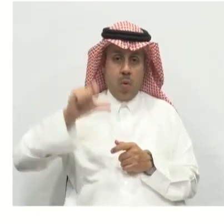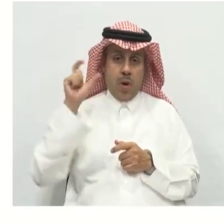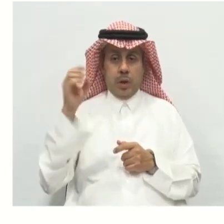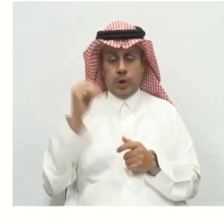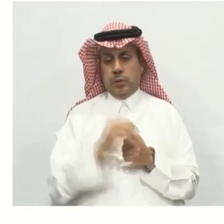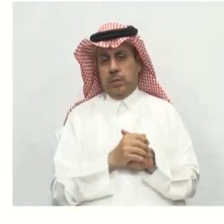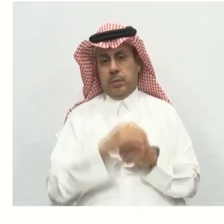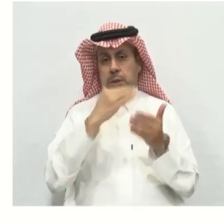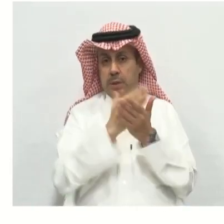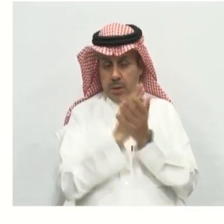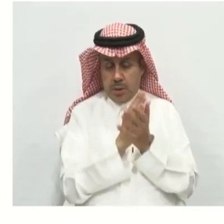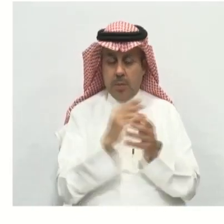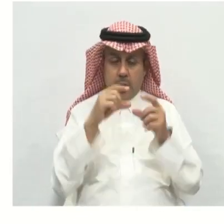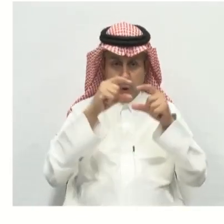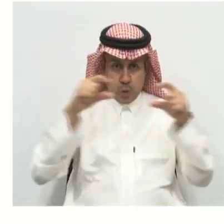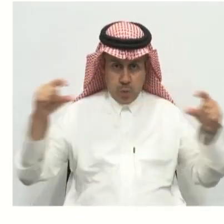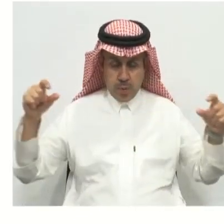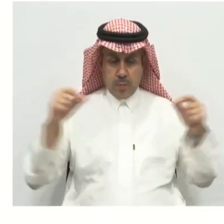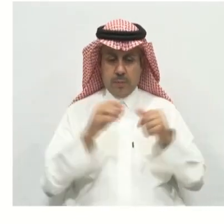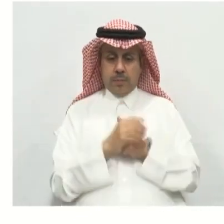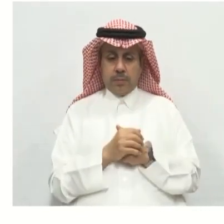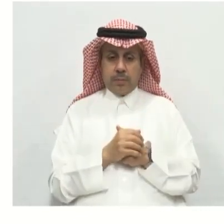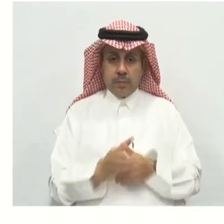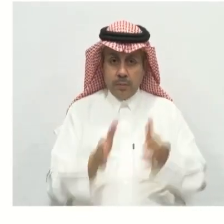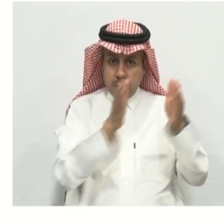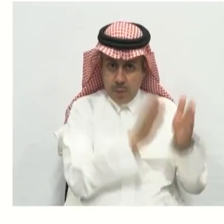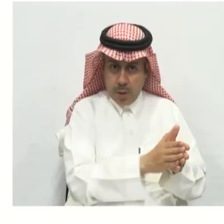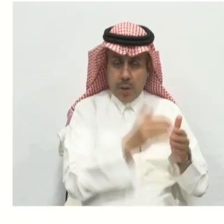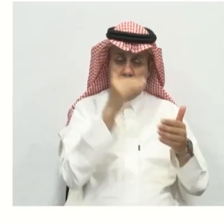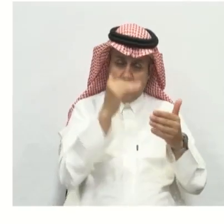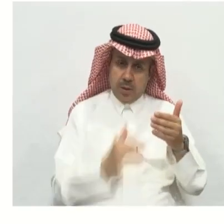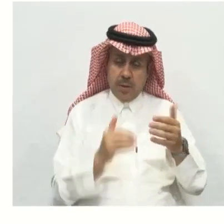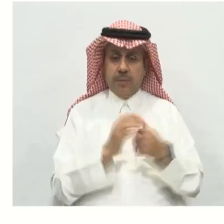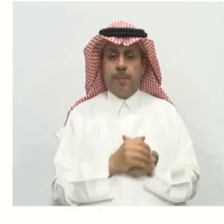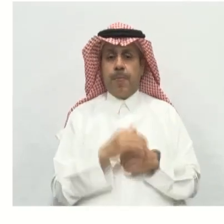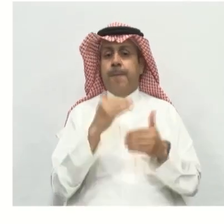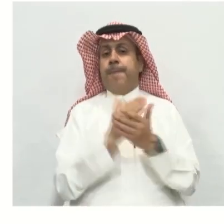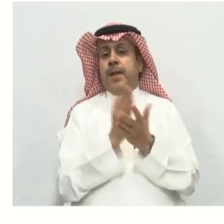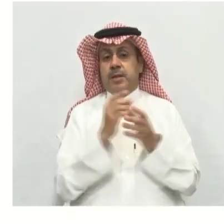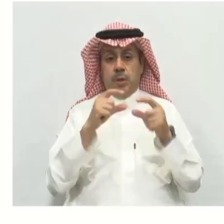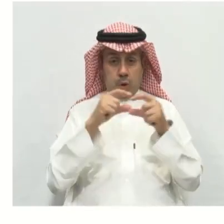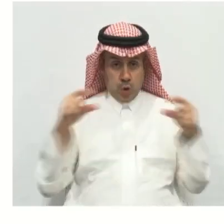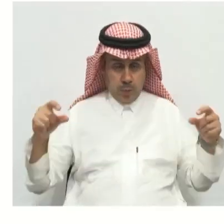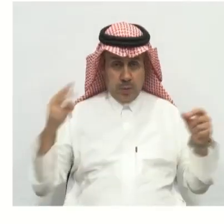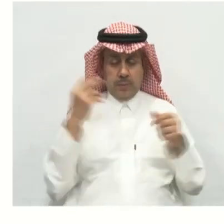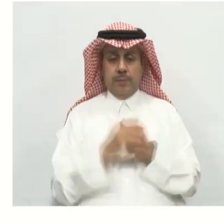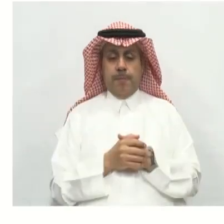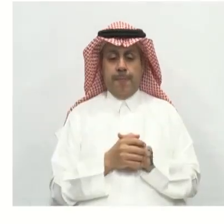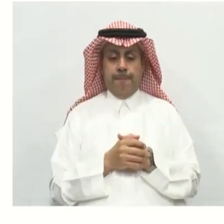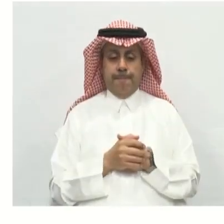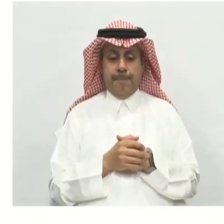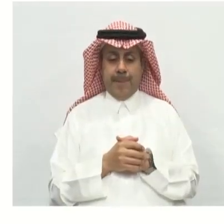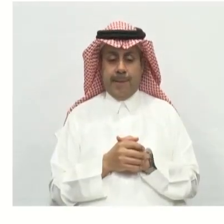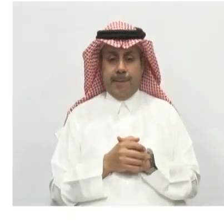بتقسيم هذه الجمله بعد ذلك انتقل للسطر الاخر وقسم الجمله الاخرى اي